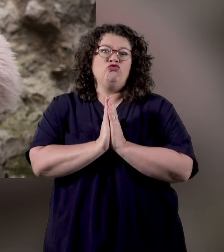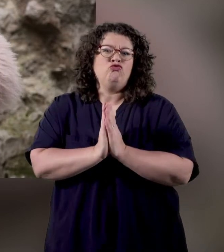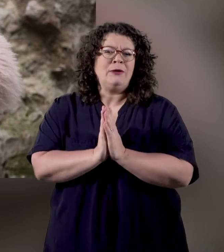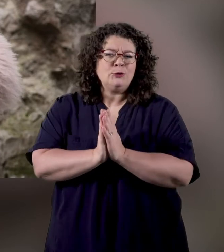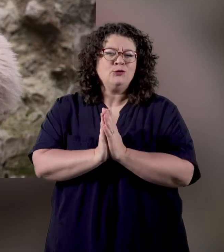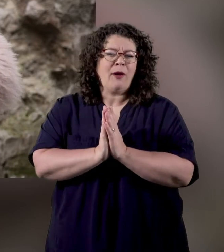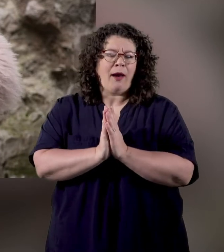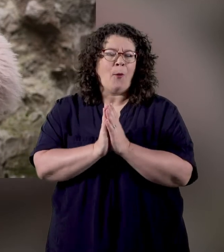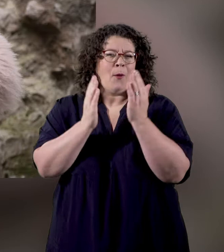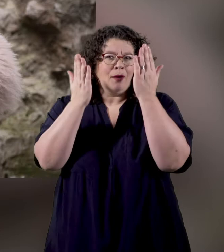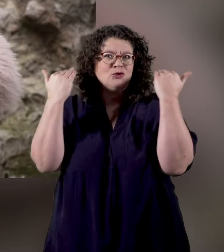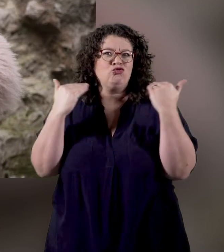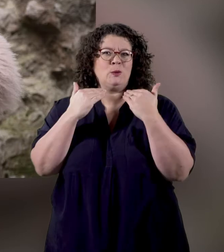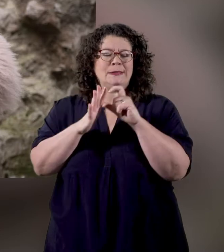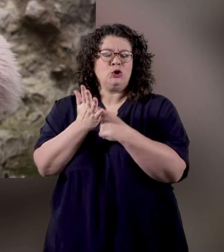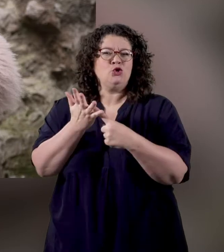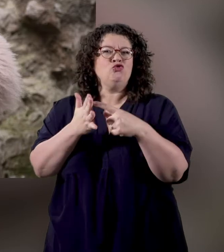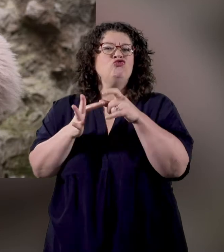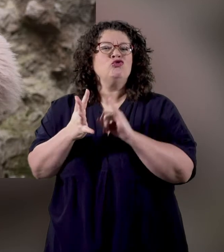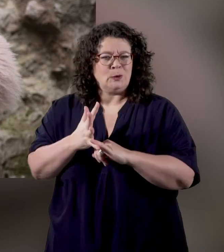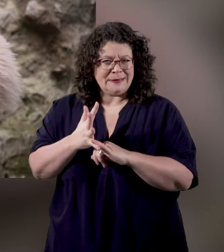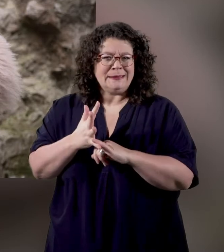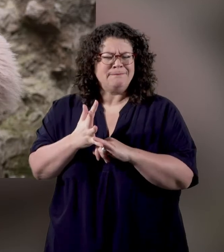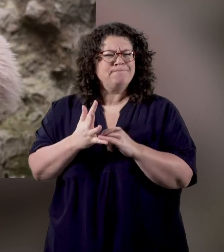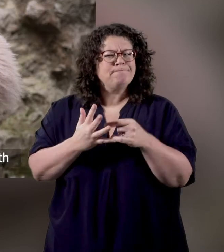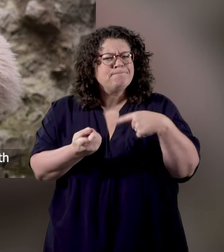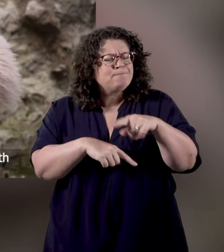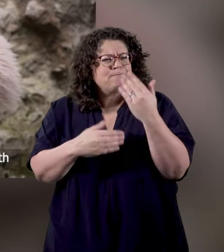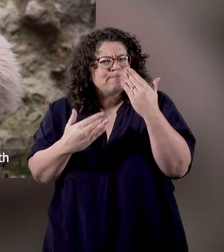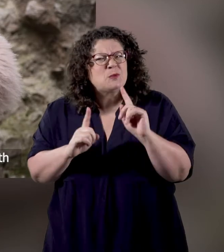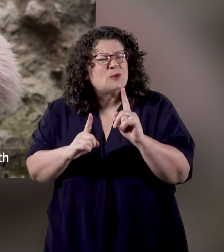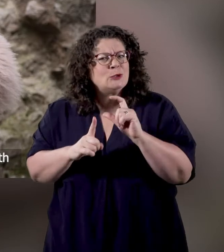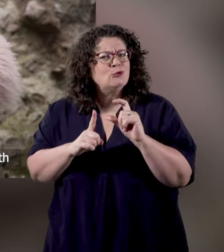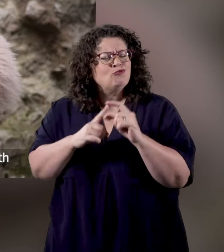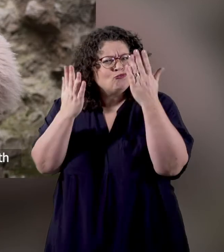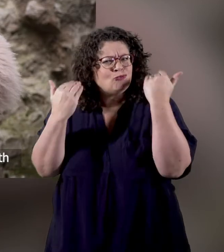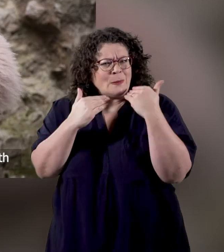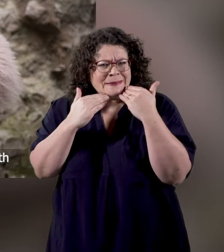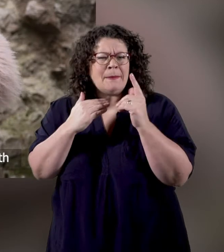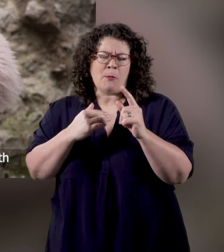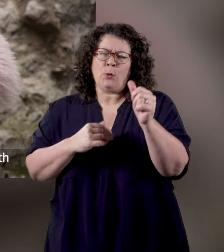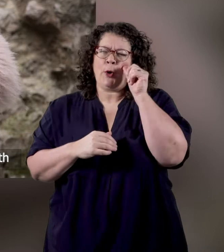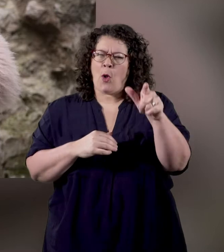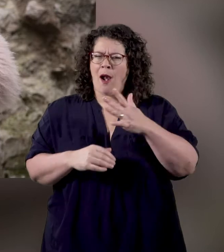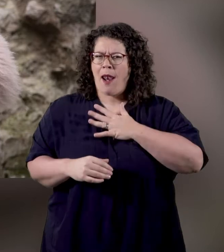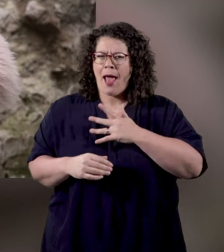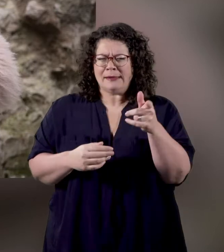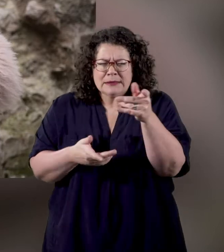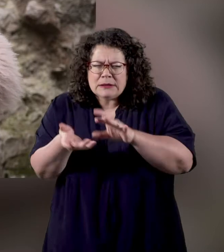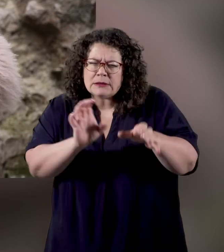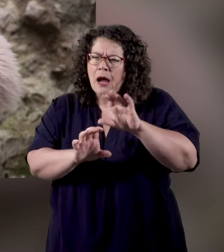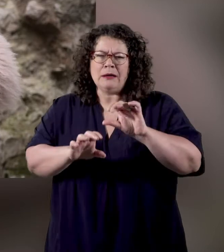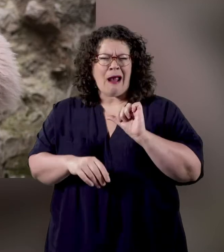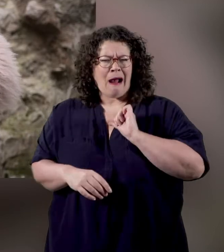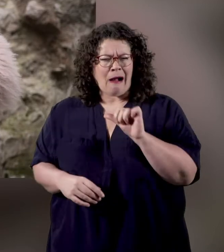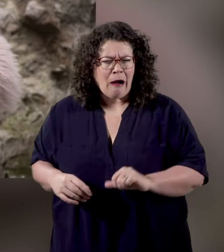y derwyd. Na ni ddim yn gwybod lot amdano derwyd, ond ni yn gwybod oedd nhw'n hoffi pethau fel gwyddoniaeth ac